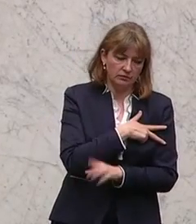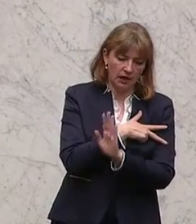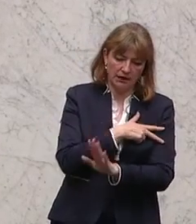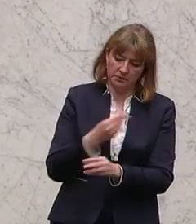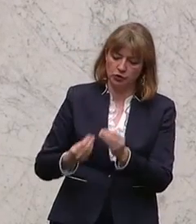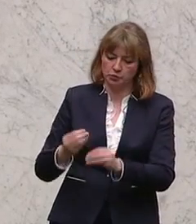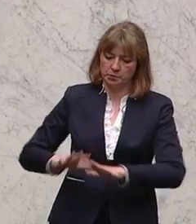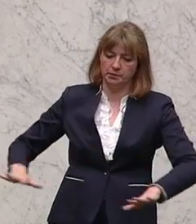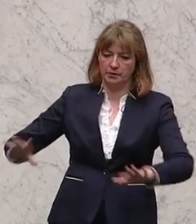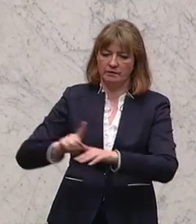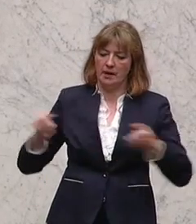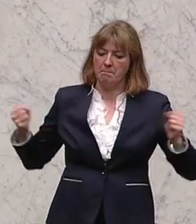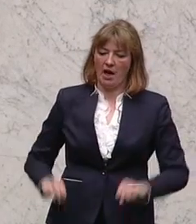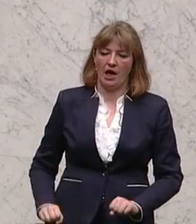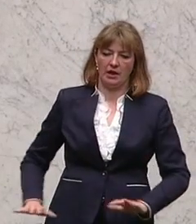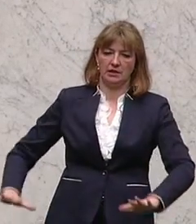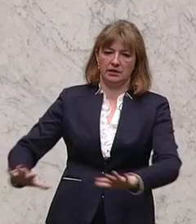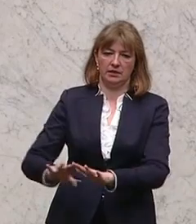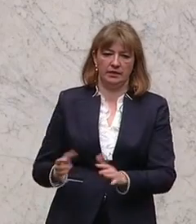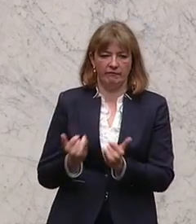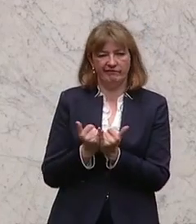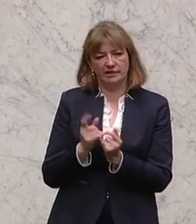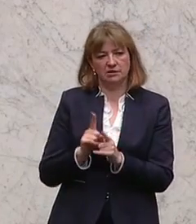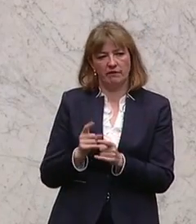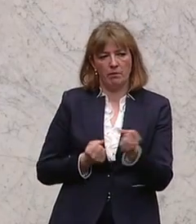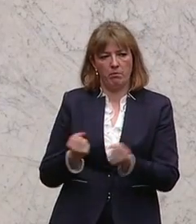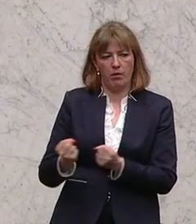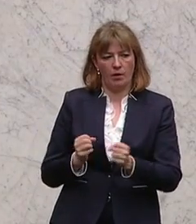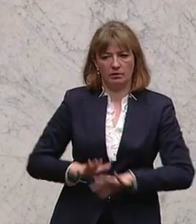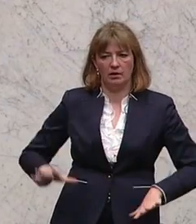die Spielwiese der Macht, die Spielwiese der Politik.